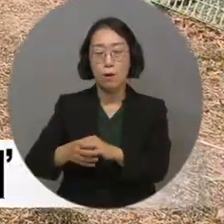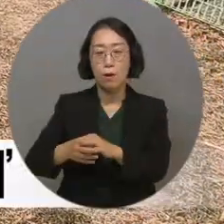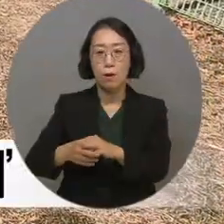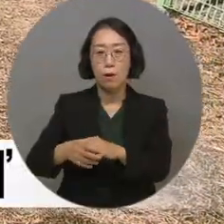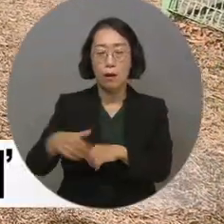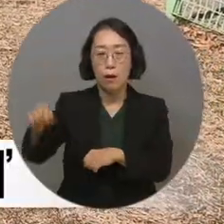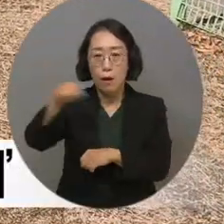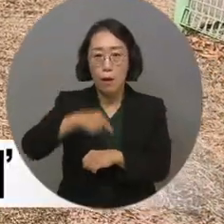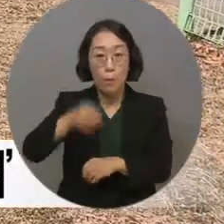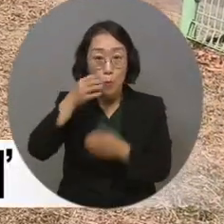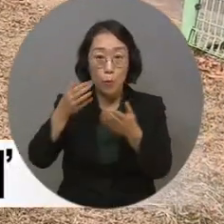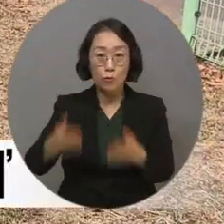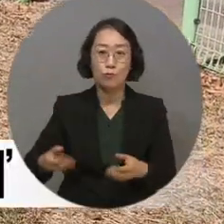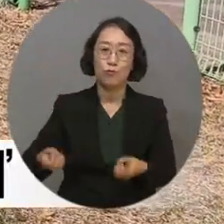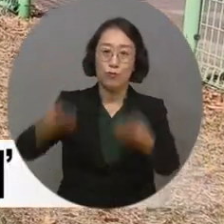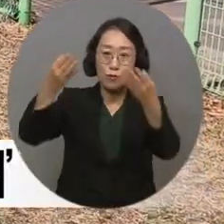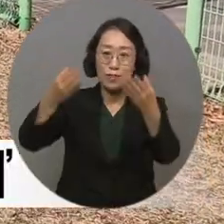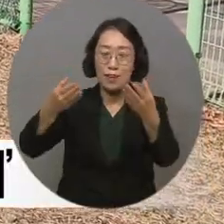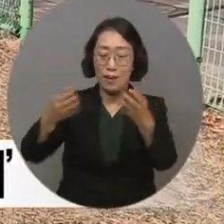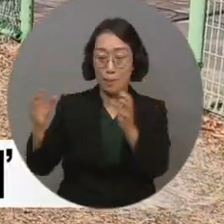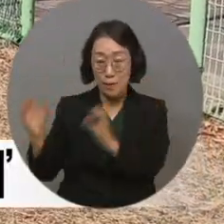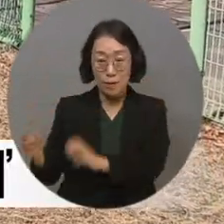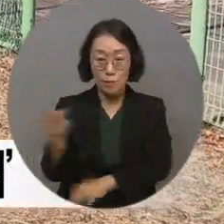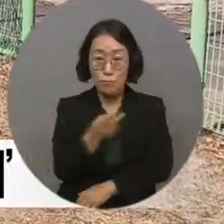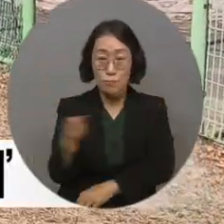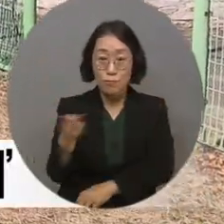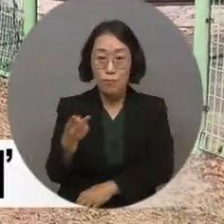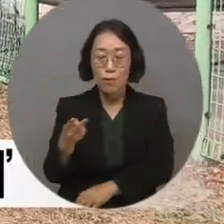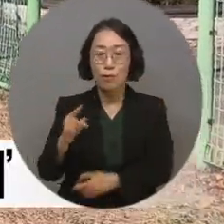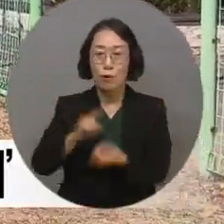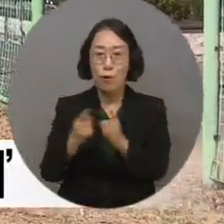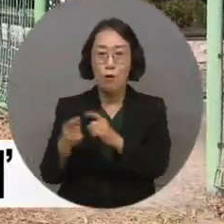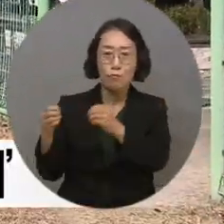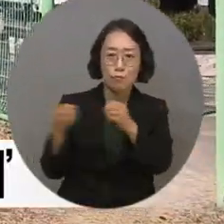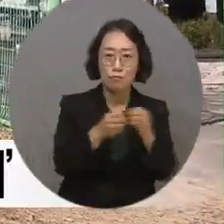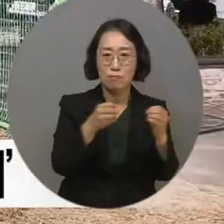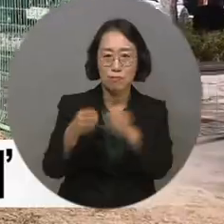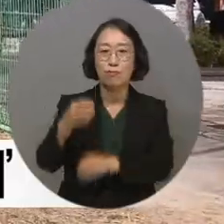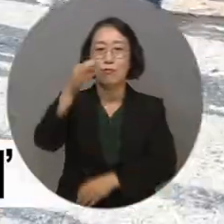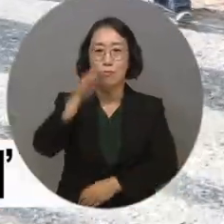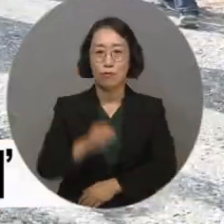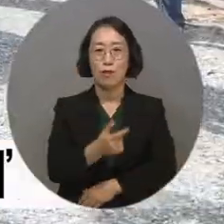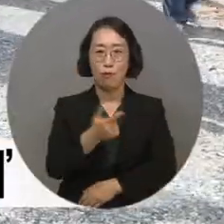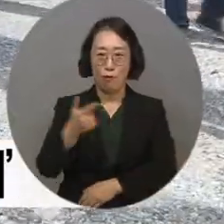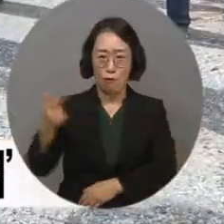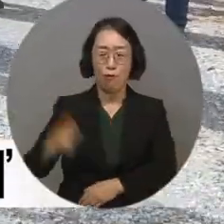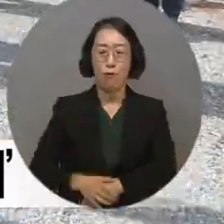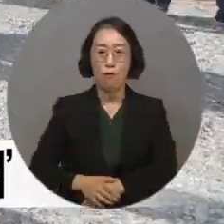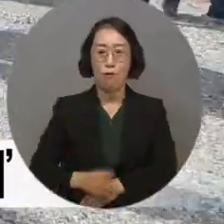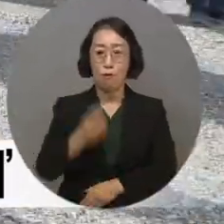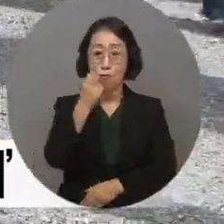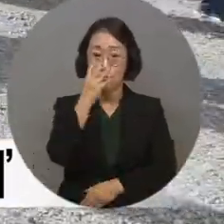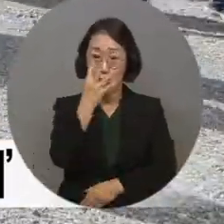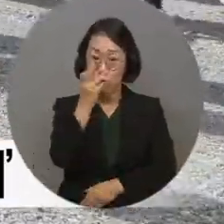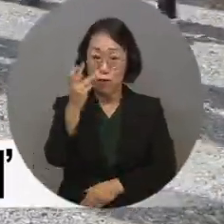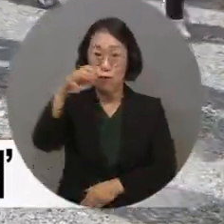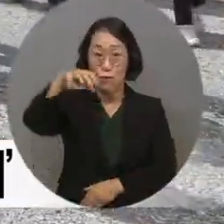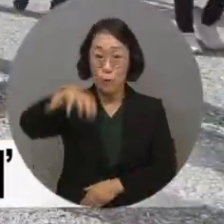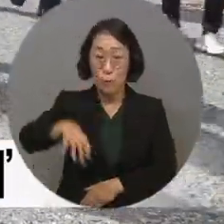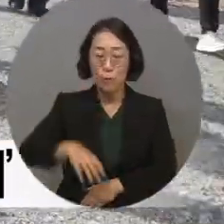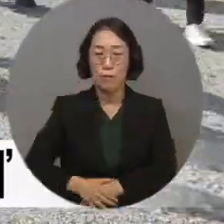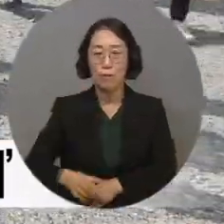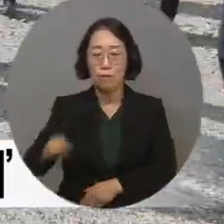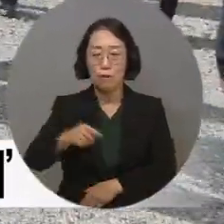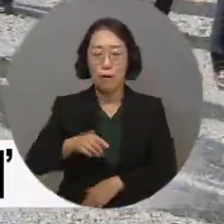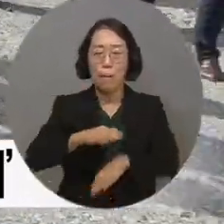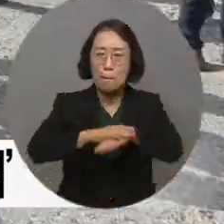UAM 엑스포가 열려 더 큰 시너지 효과를 낼 것으로 기대됩니다. 군은 관람객들의 편의를 위해